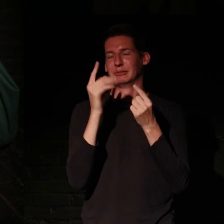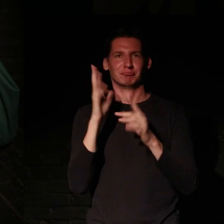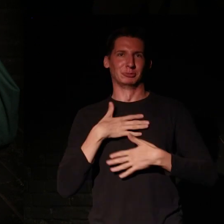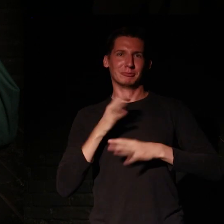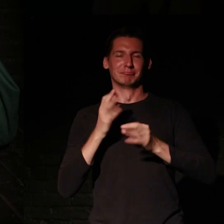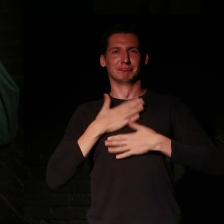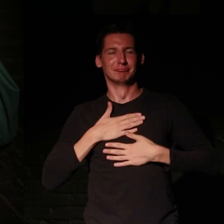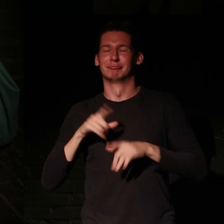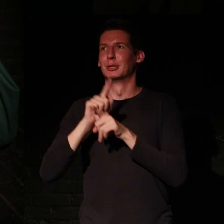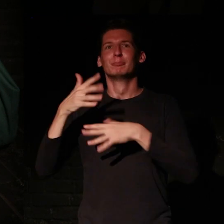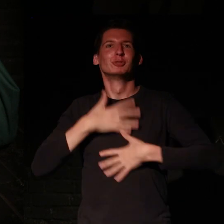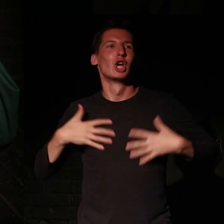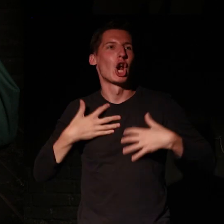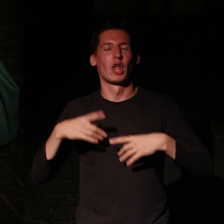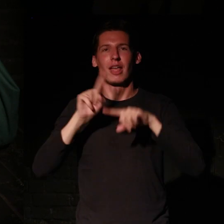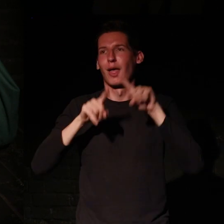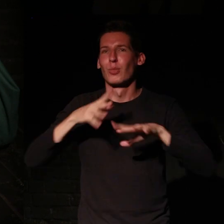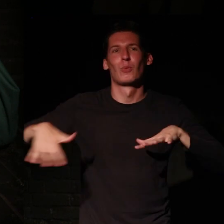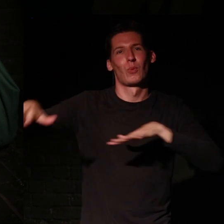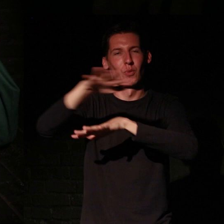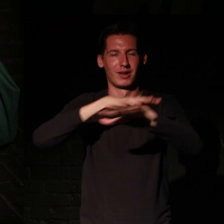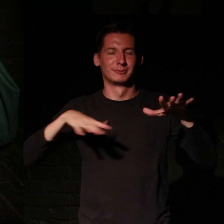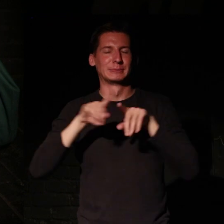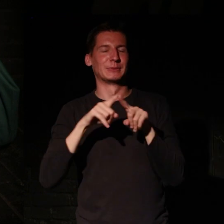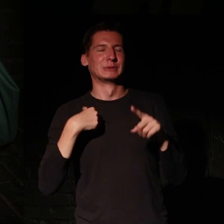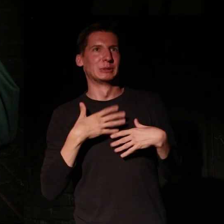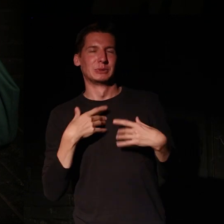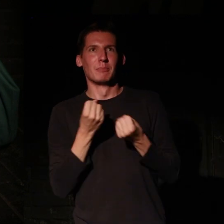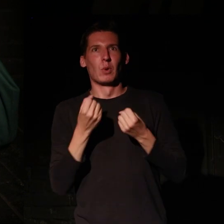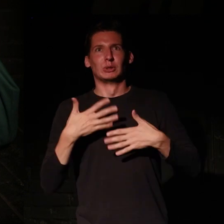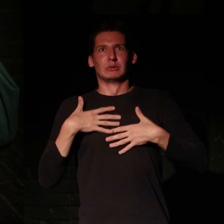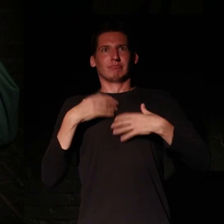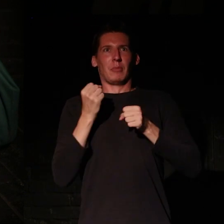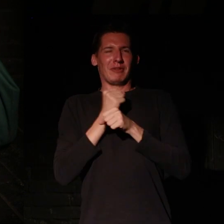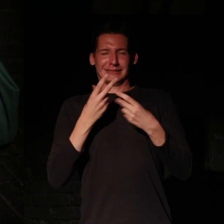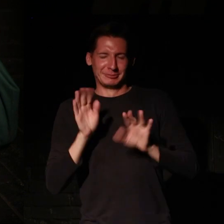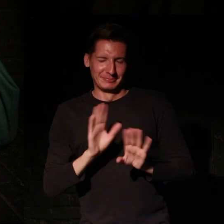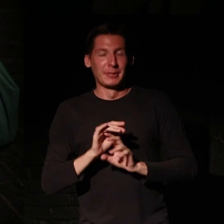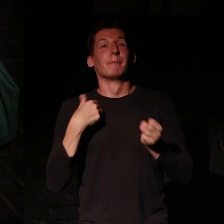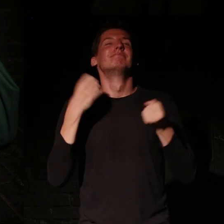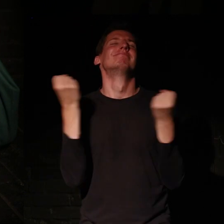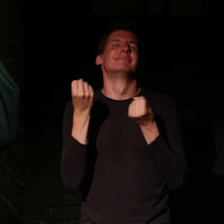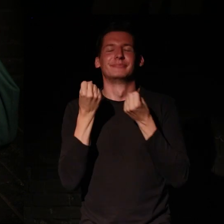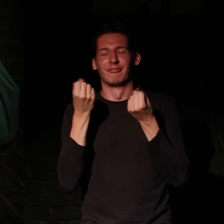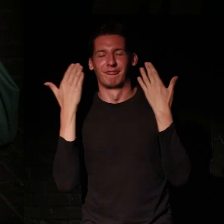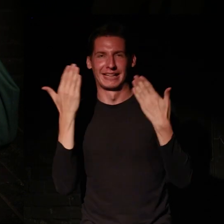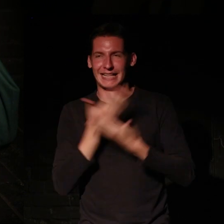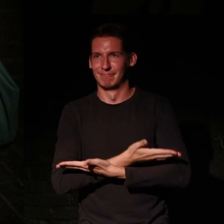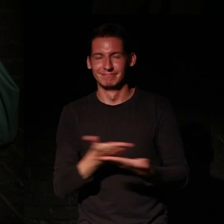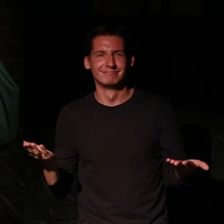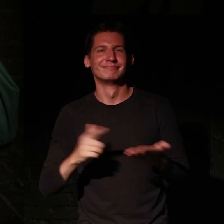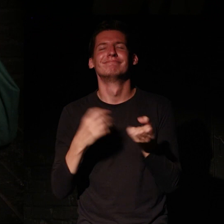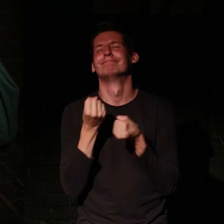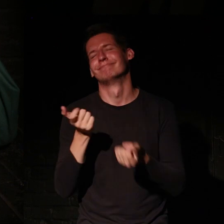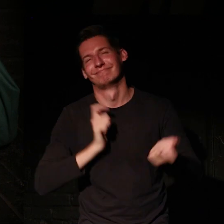okolicznościach przyrody będzie troszkę mniej zobowiązująca. Bardzo serdecznie Państwa witam i bardzo